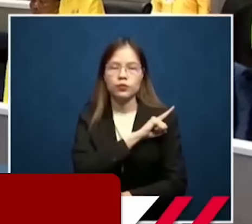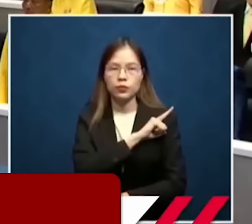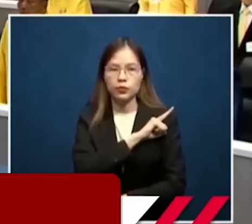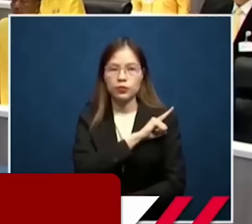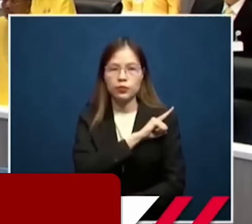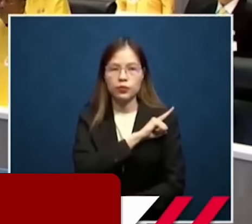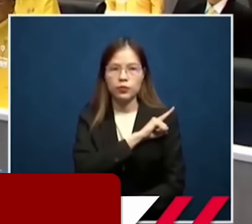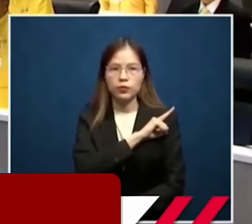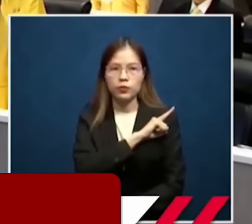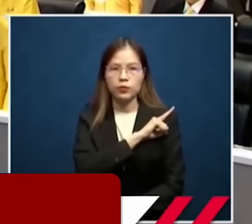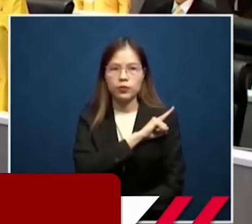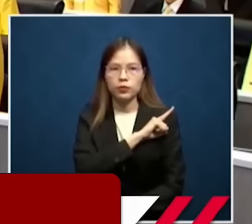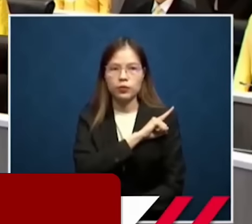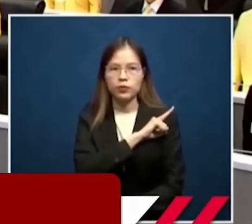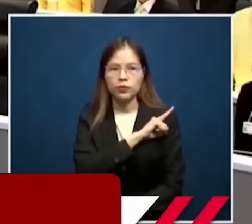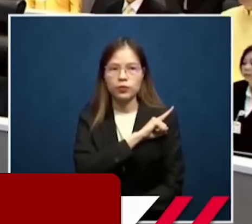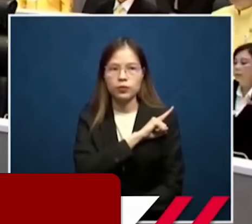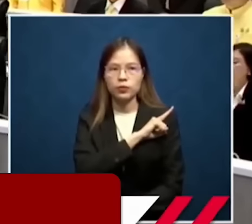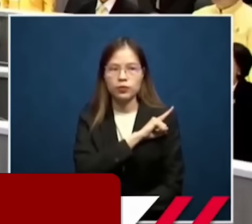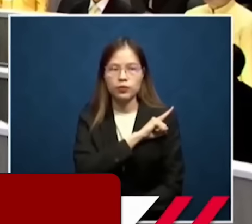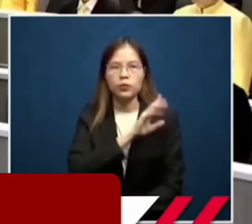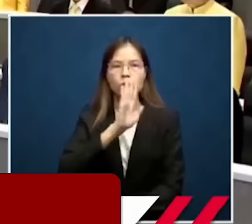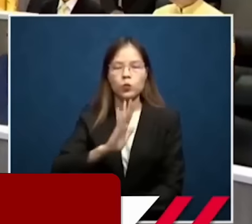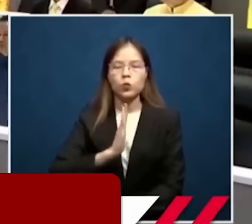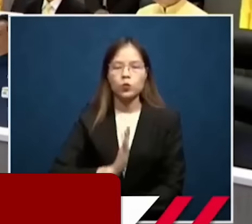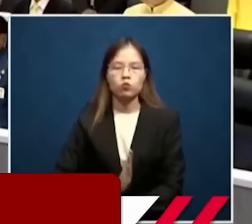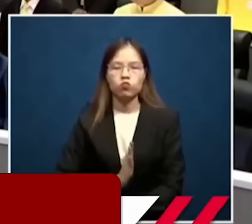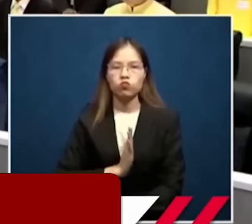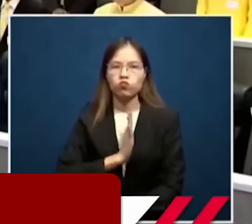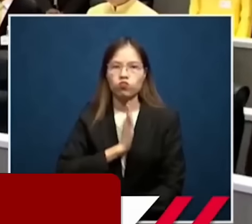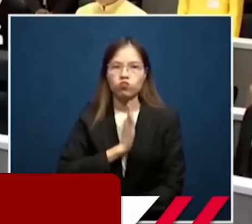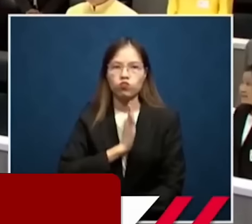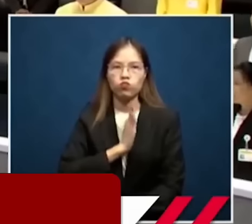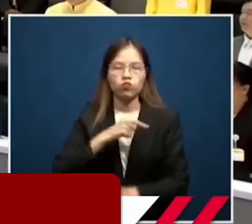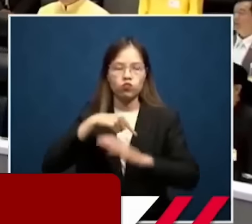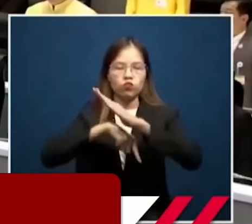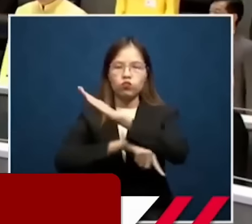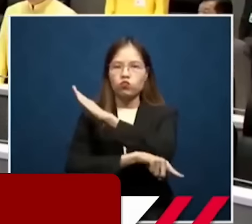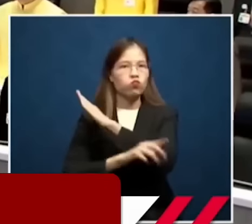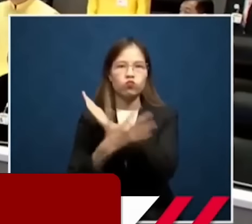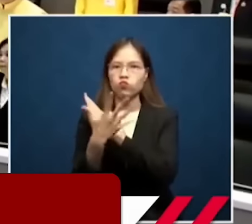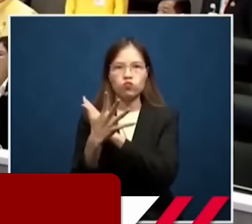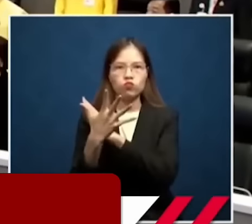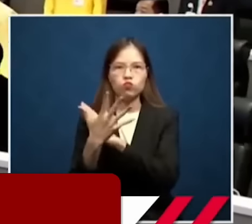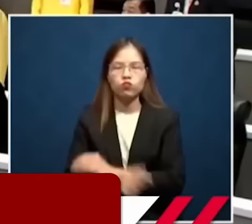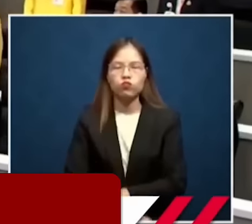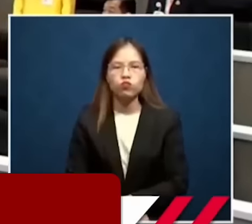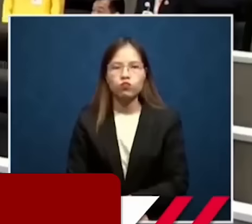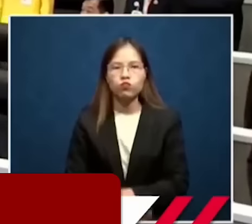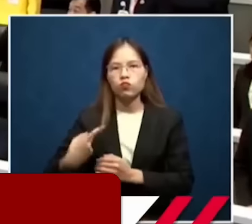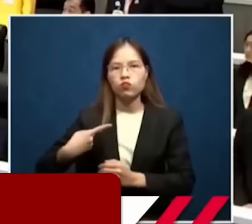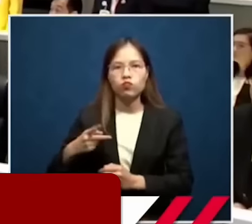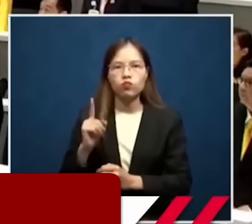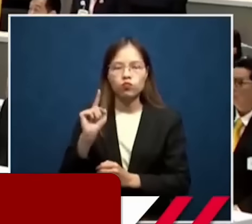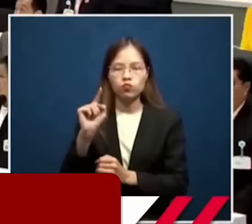ห 16ชุด ครับ ส่วนที่เหลือนะครับก็จะเป็น2สาย ครับ สายที่1ก็คือว่าสว.พันใหม่น